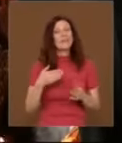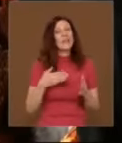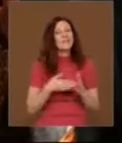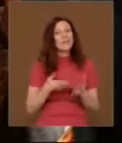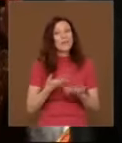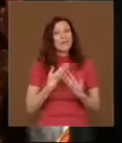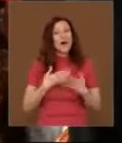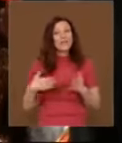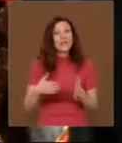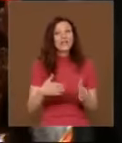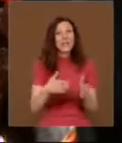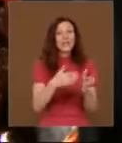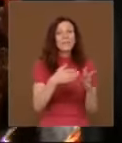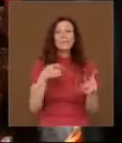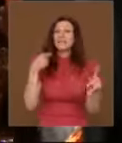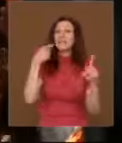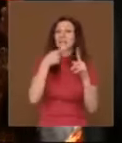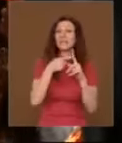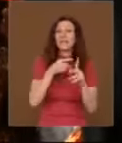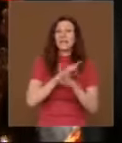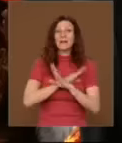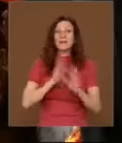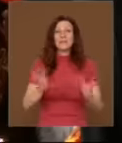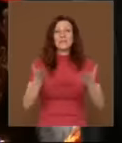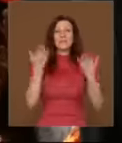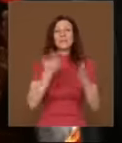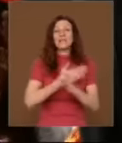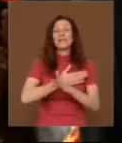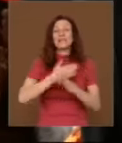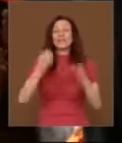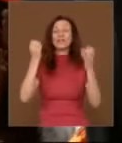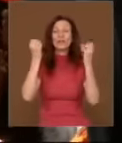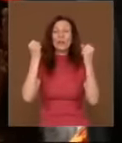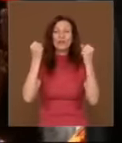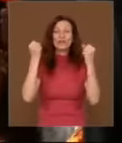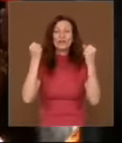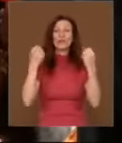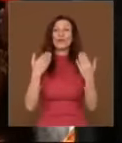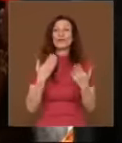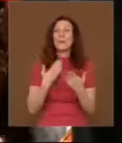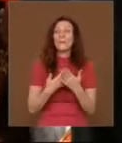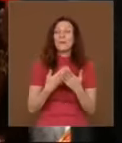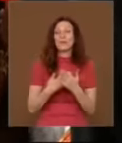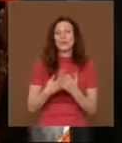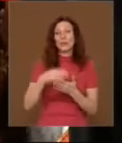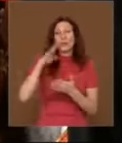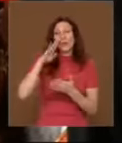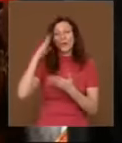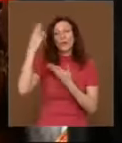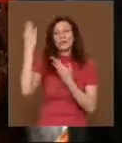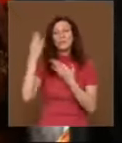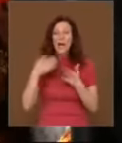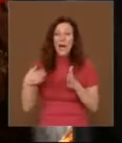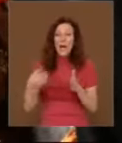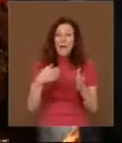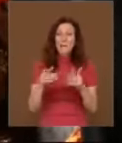нашият път към възкресението и вечният живот в лоното на Отца е път, който не може да бъде извървян